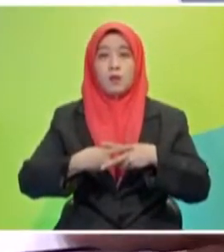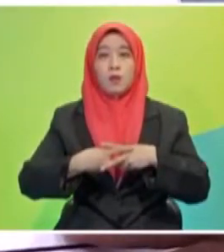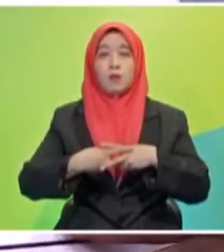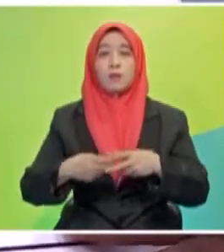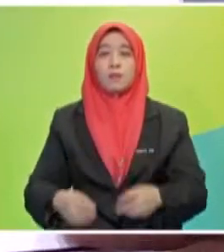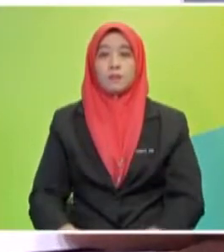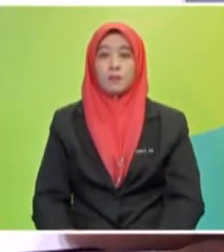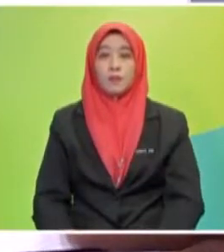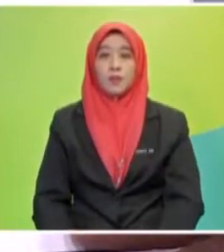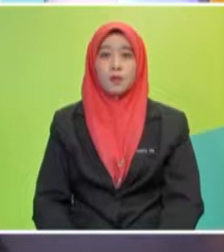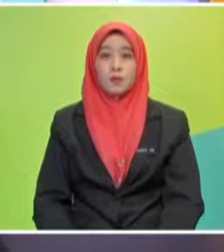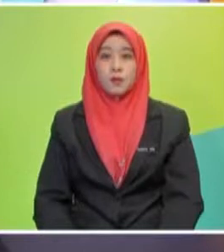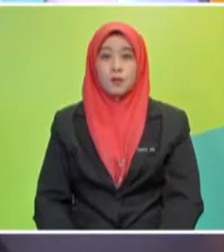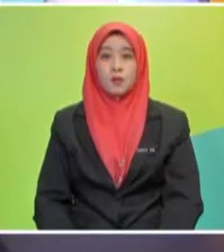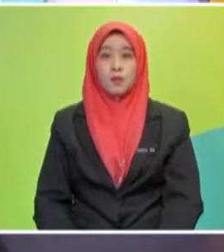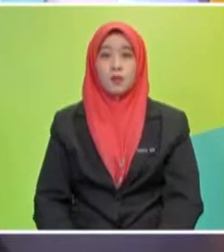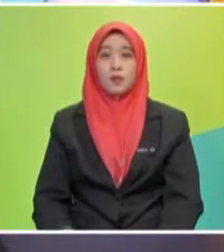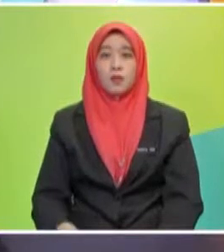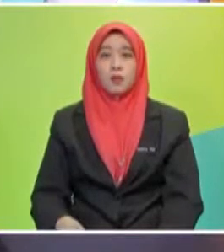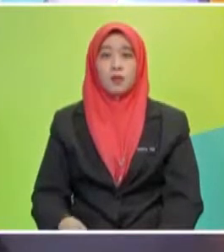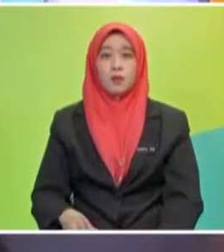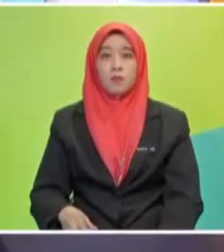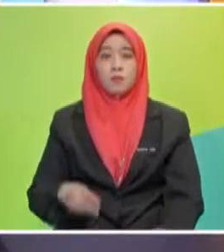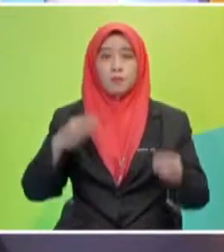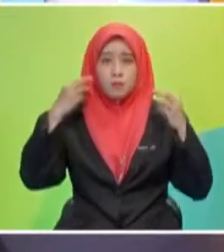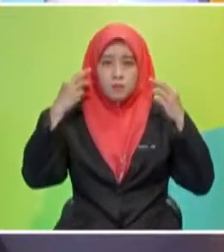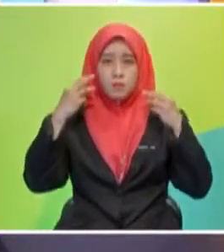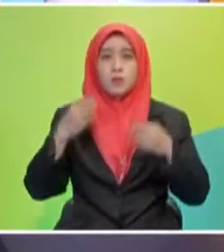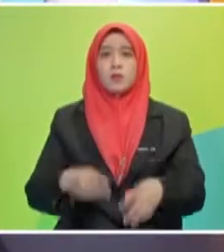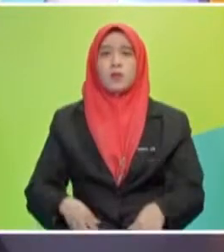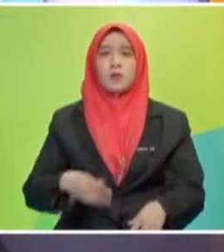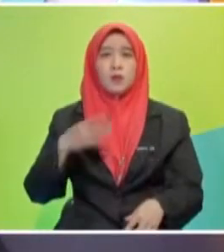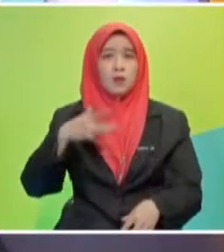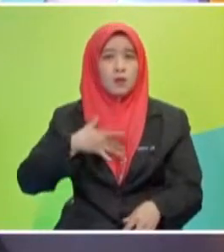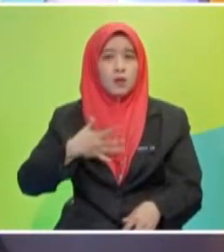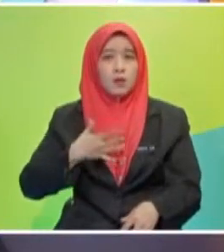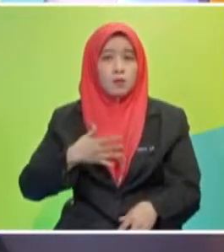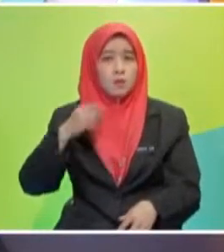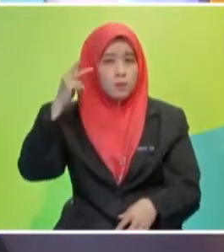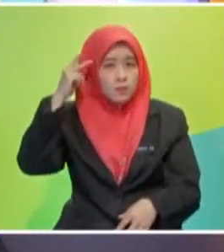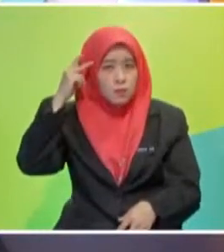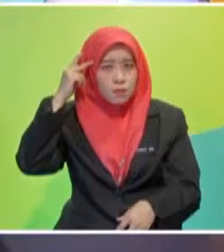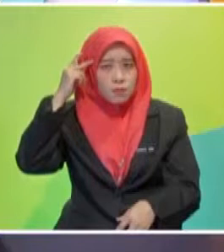saja Oke nanti jadi sini ah electro-mechanical jadi